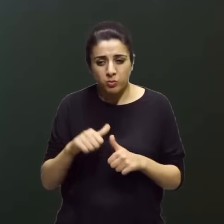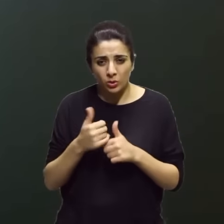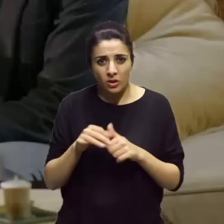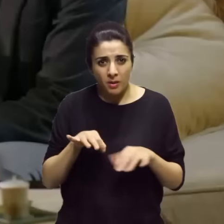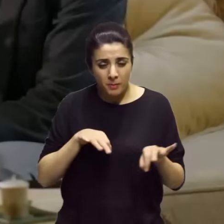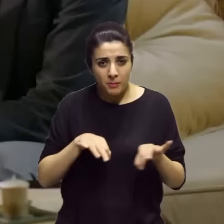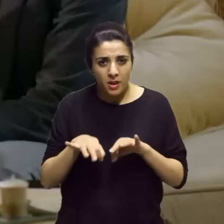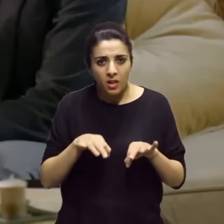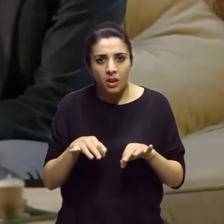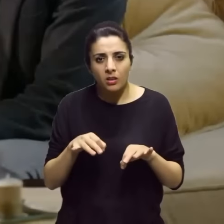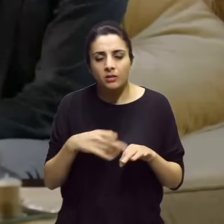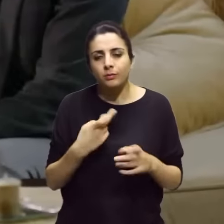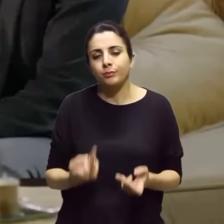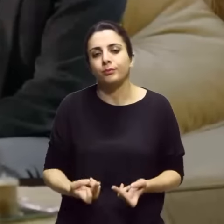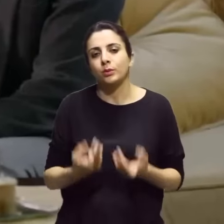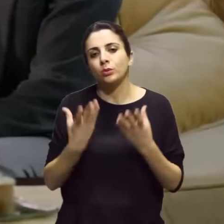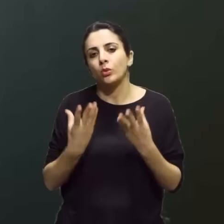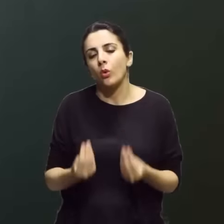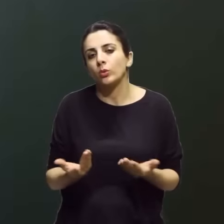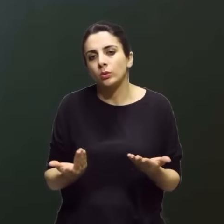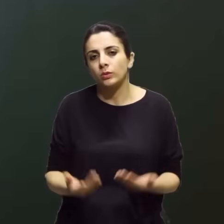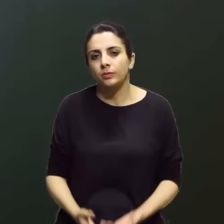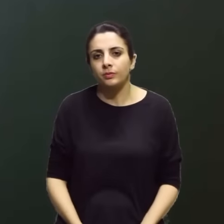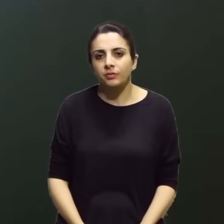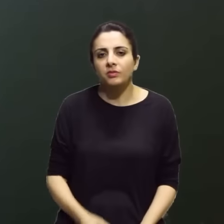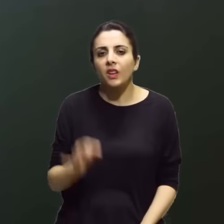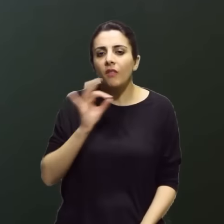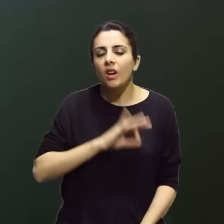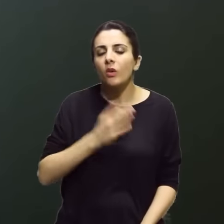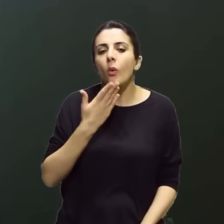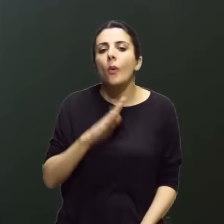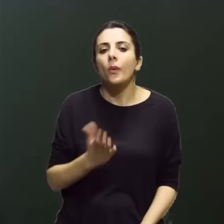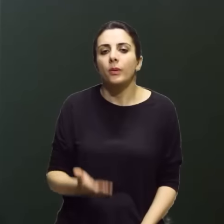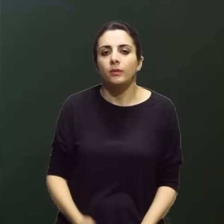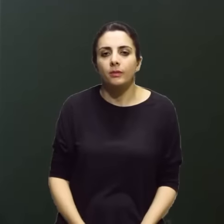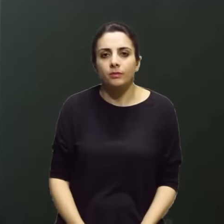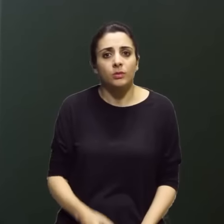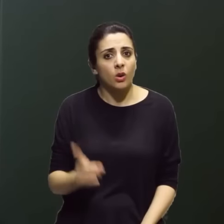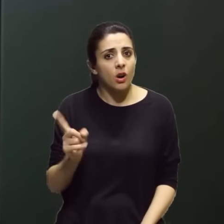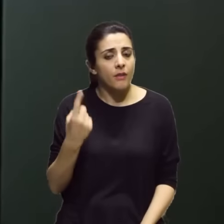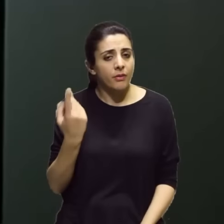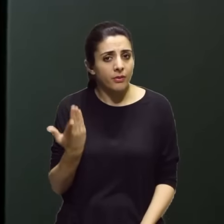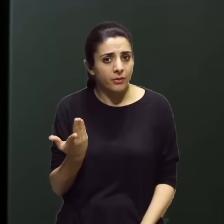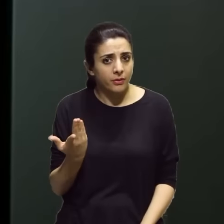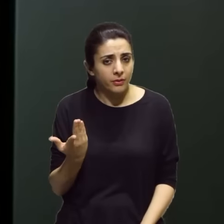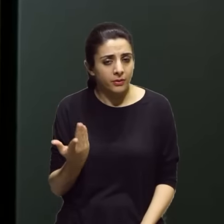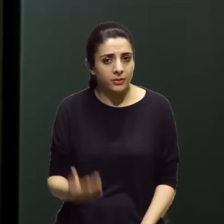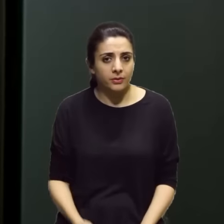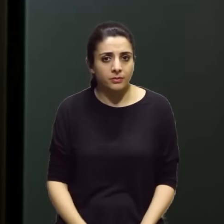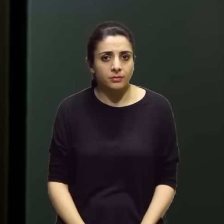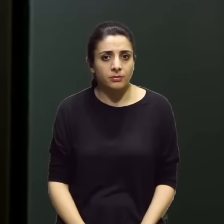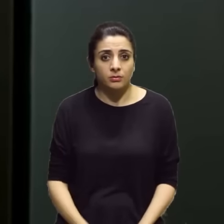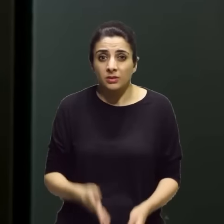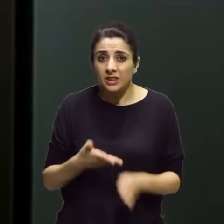oyunu galiba gitti bitti yani. Hiçbir işe yaramadı. Allah Allah. Melda şaşkınlıklar içinde